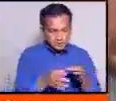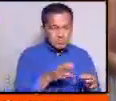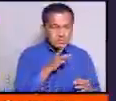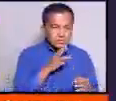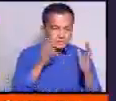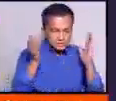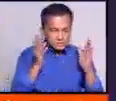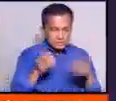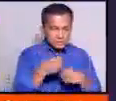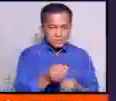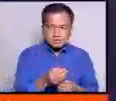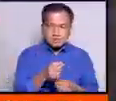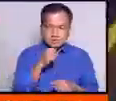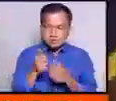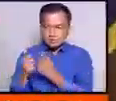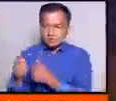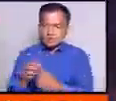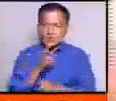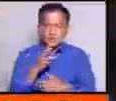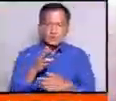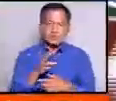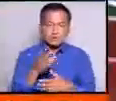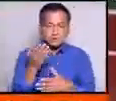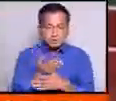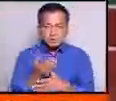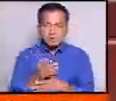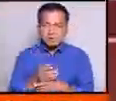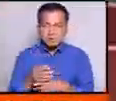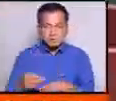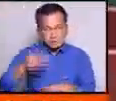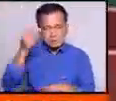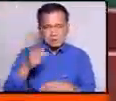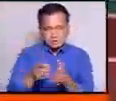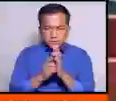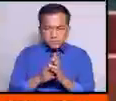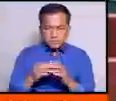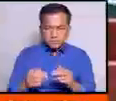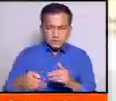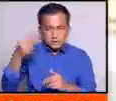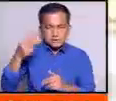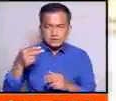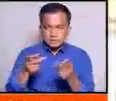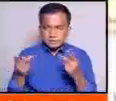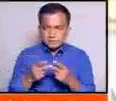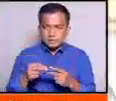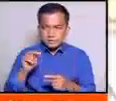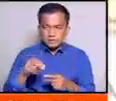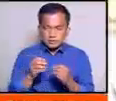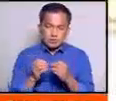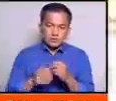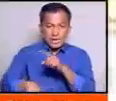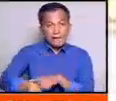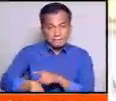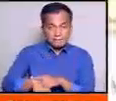service providers, hindi nasusunod ang schedule ng water interruption lalo kung mataas ang demand o mas matataas ang lugar. You really need more time to be